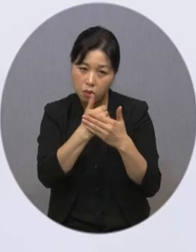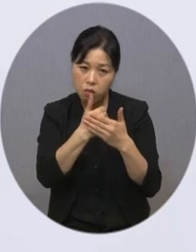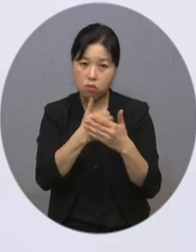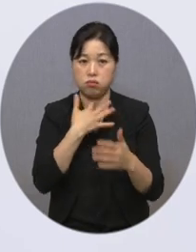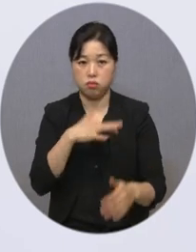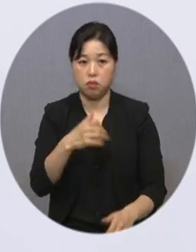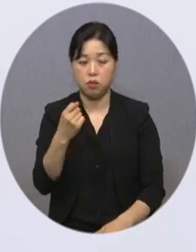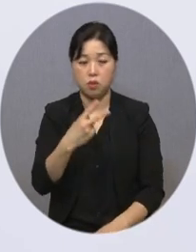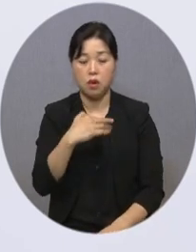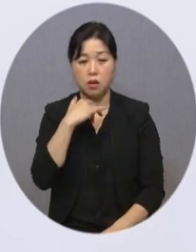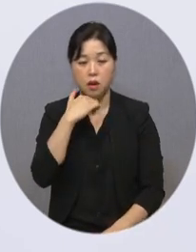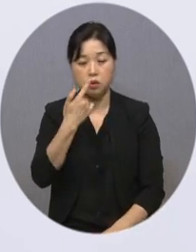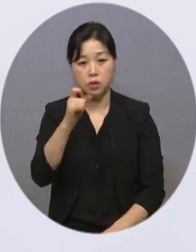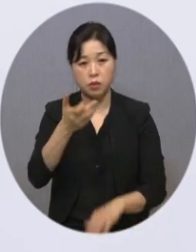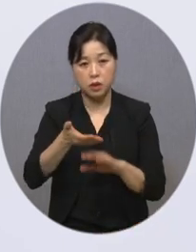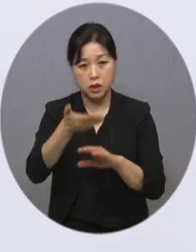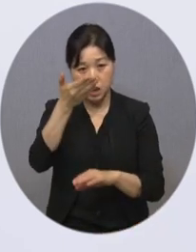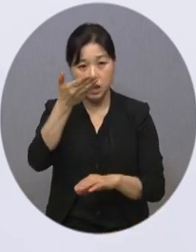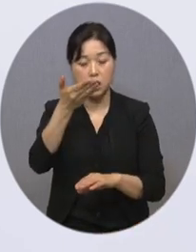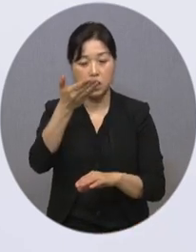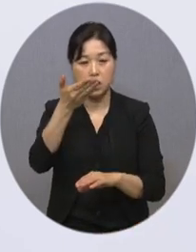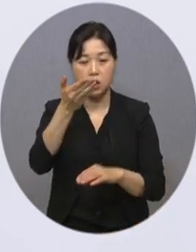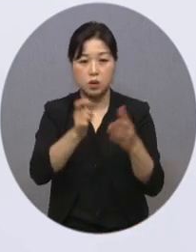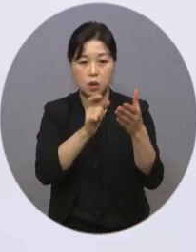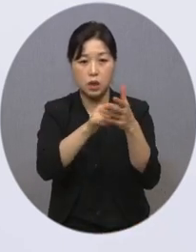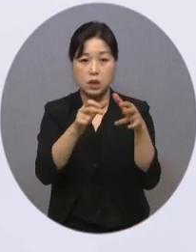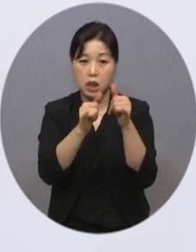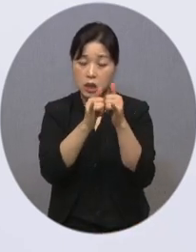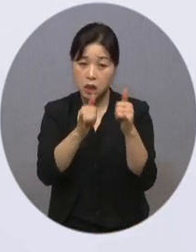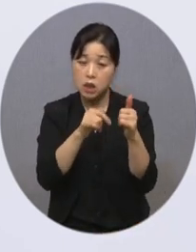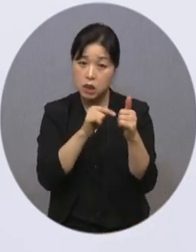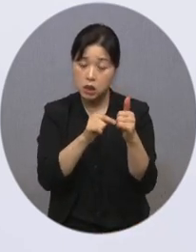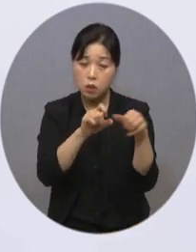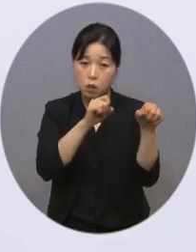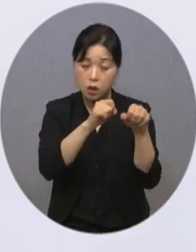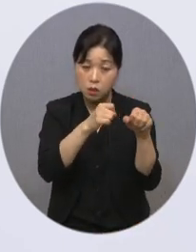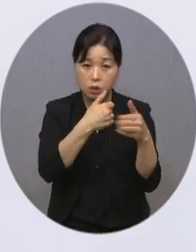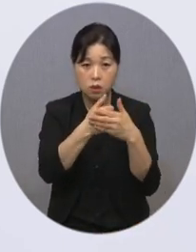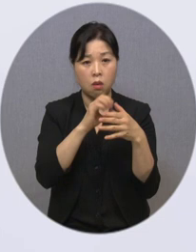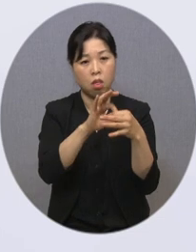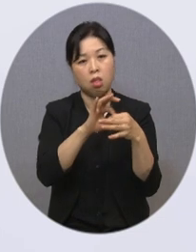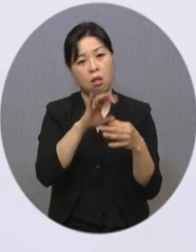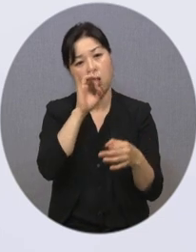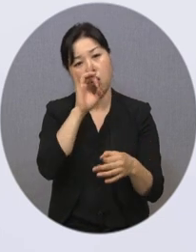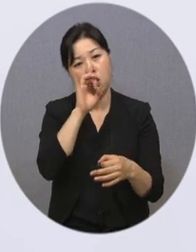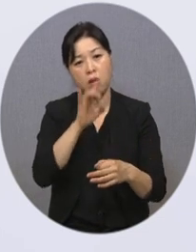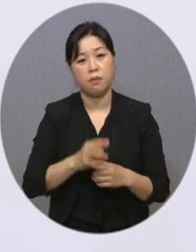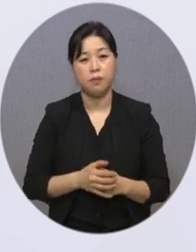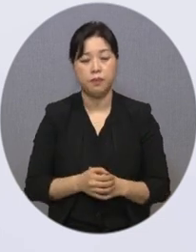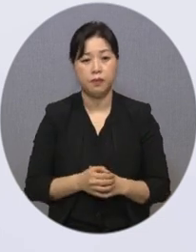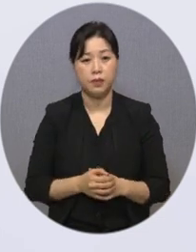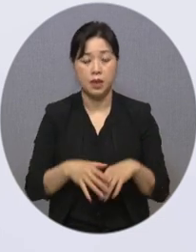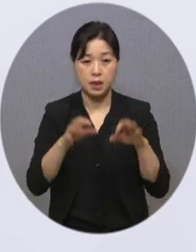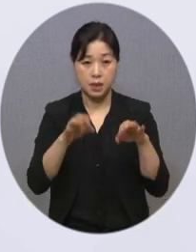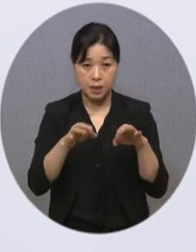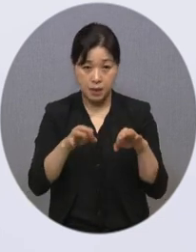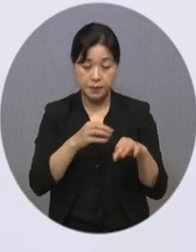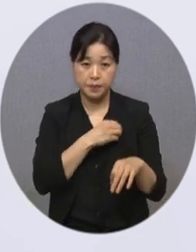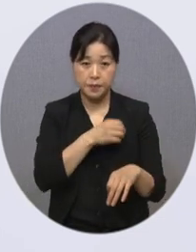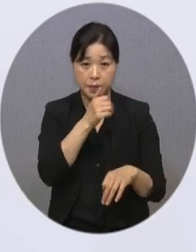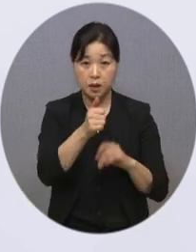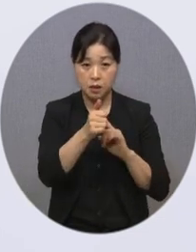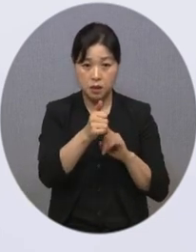65세가 넘어 등록한 창에 있는 서비스를 받을 수 없는 상황입니다 킴 이언은 정부의 부실한